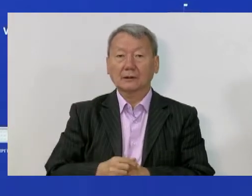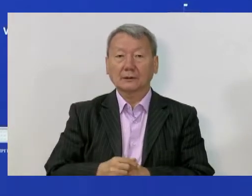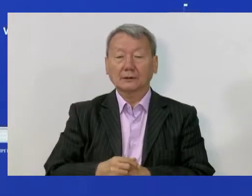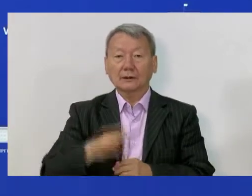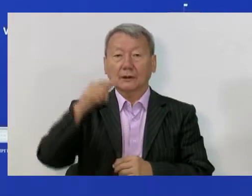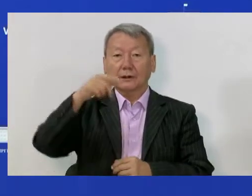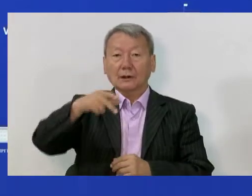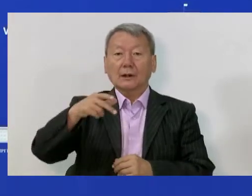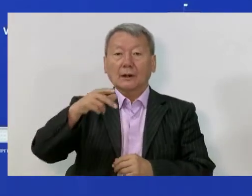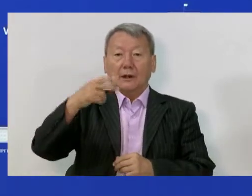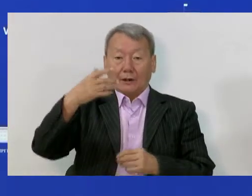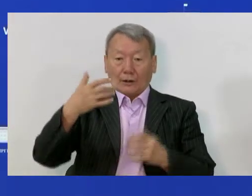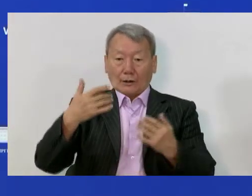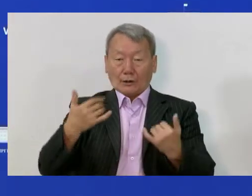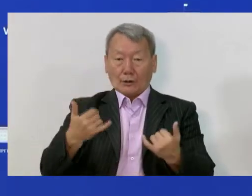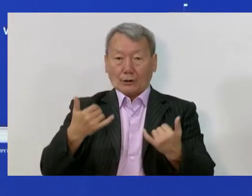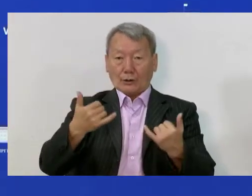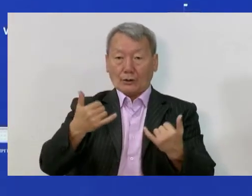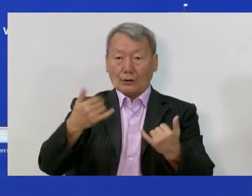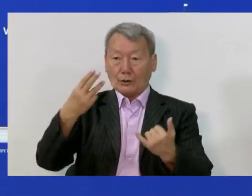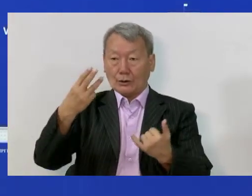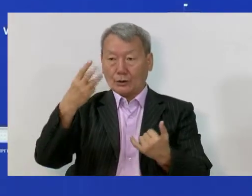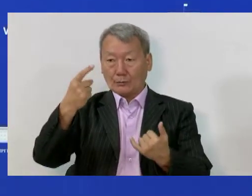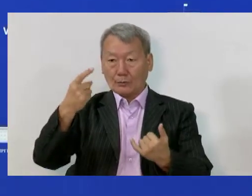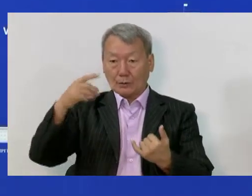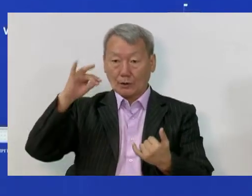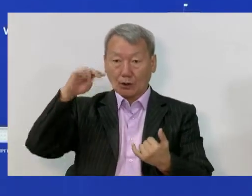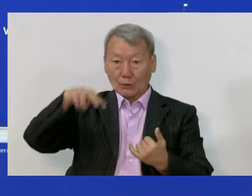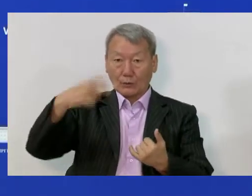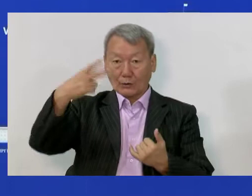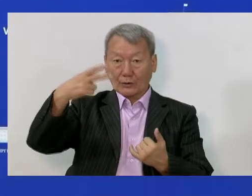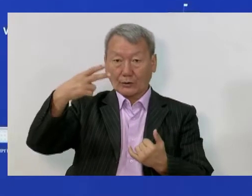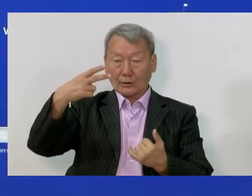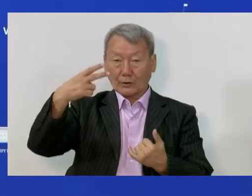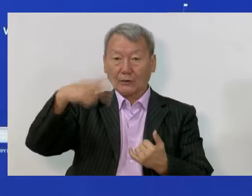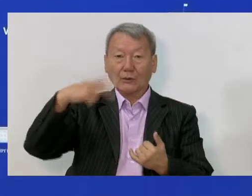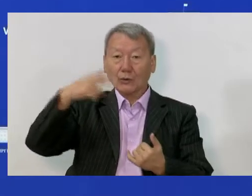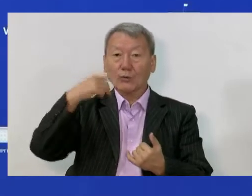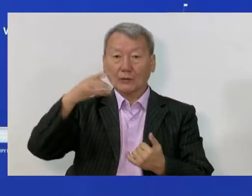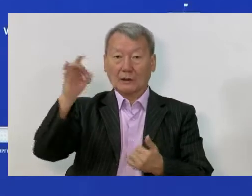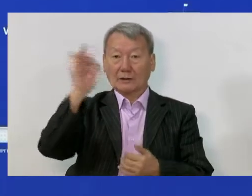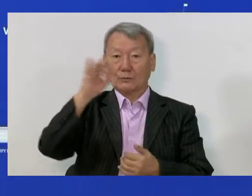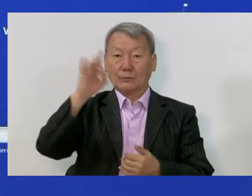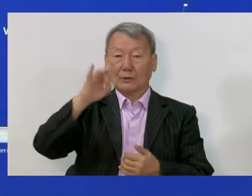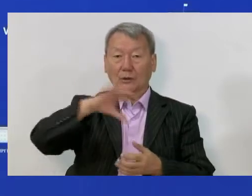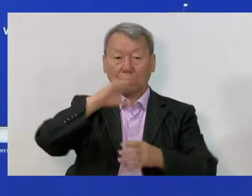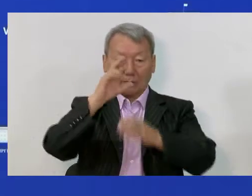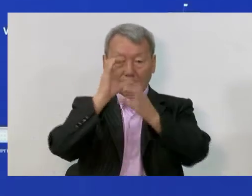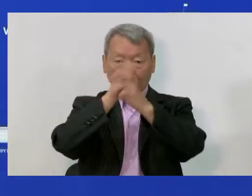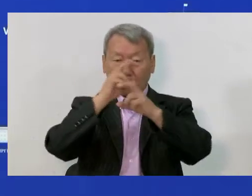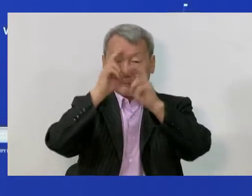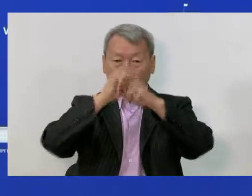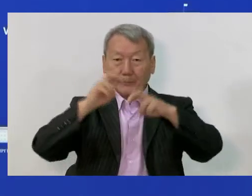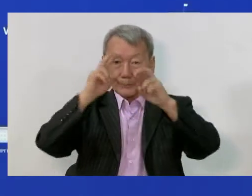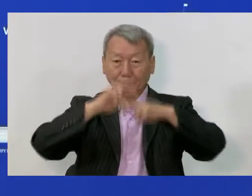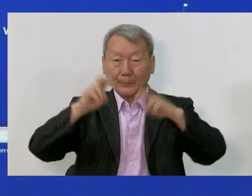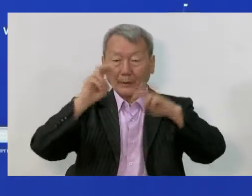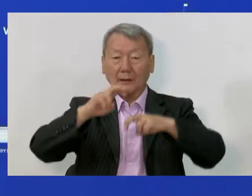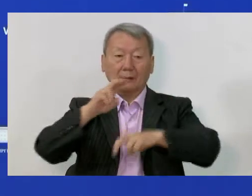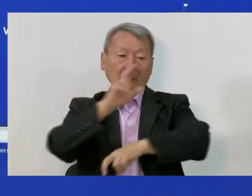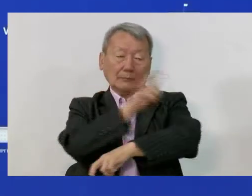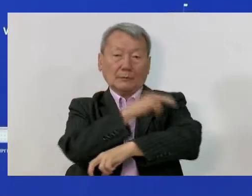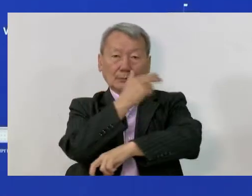2022 жылдың 31. үйлінағырата Республикада лабораториялық жана клиникалық